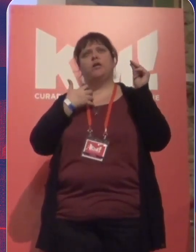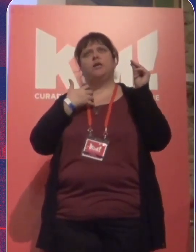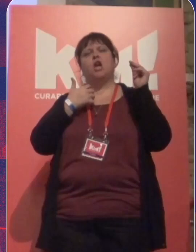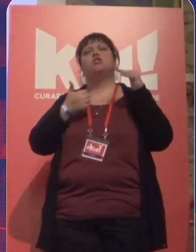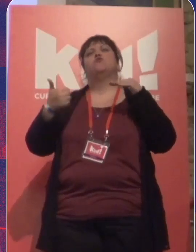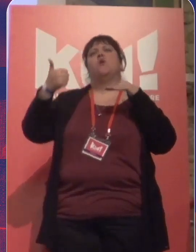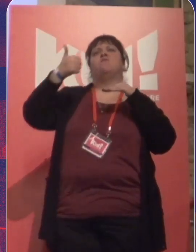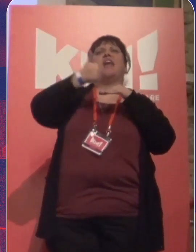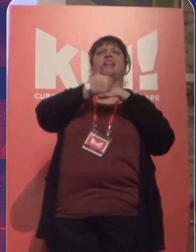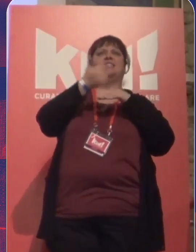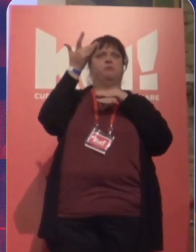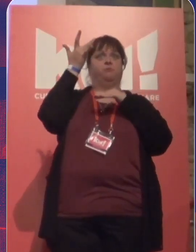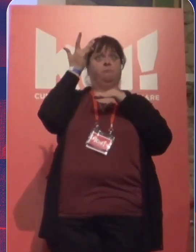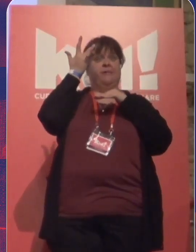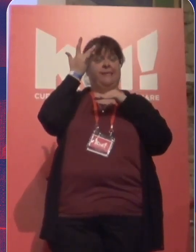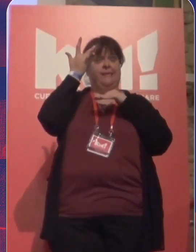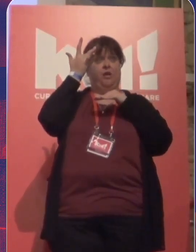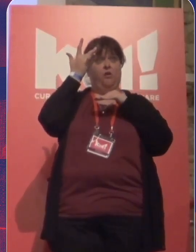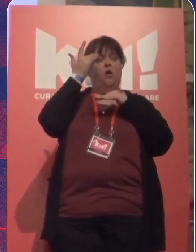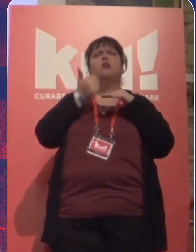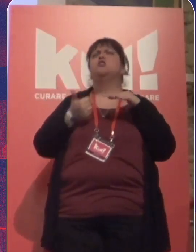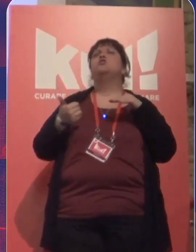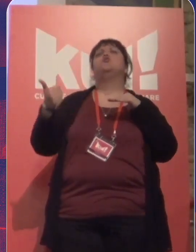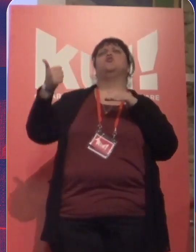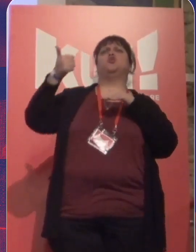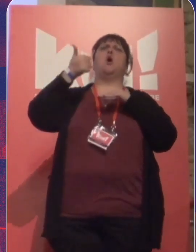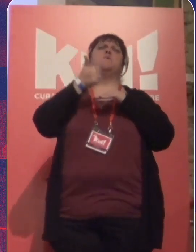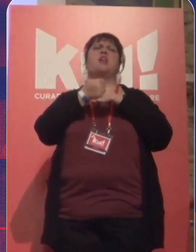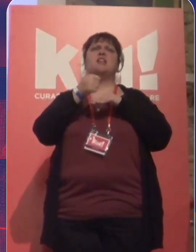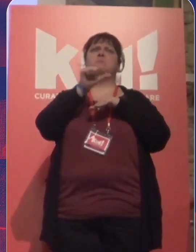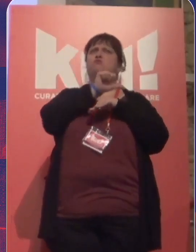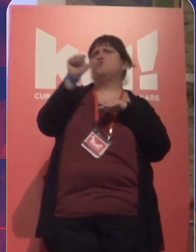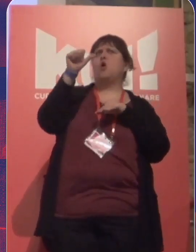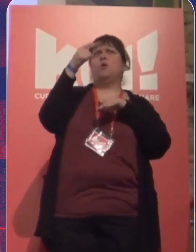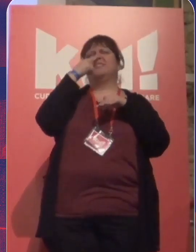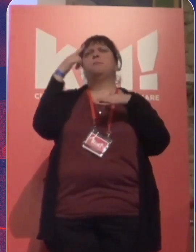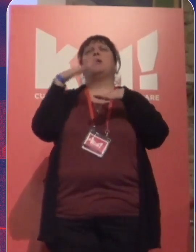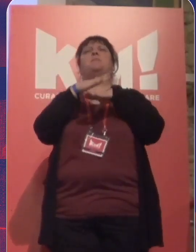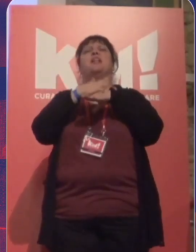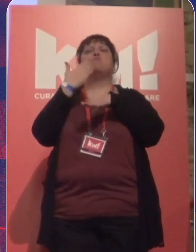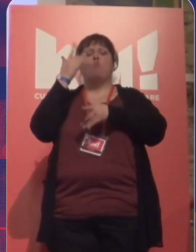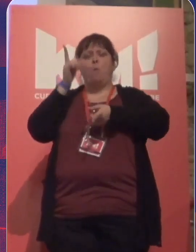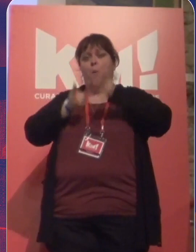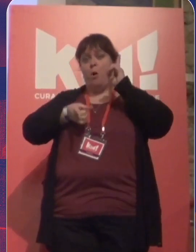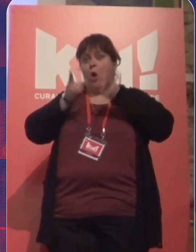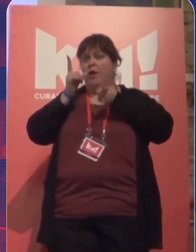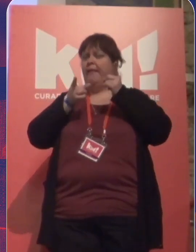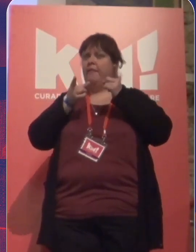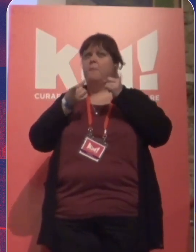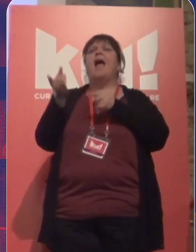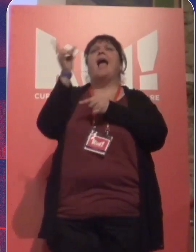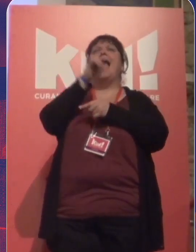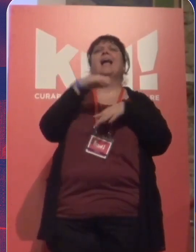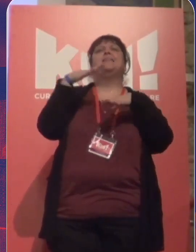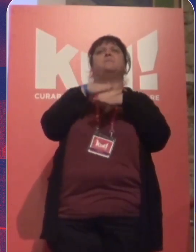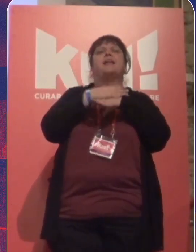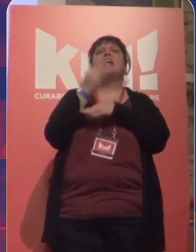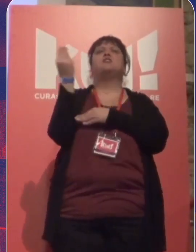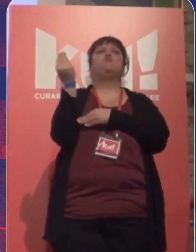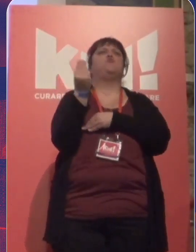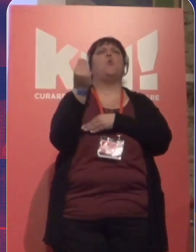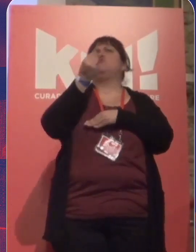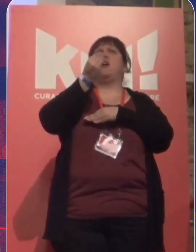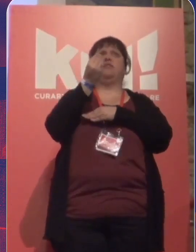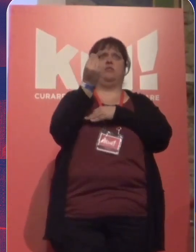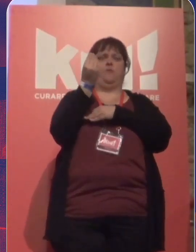del politico diciamo ma come anche esperienza del soggetto il confine